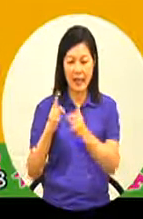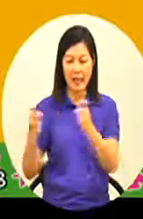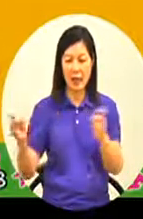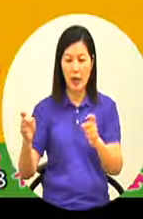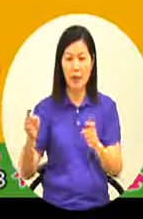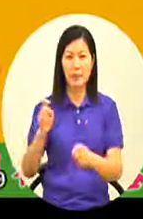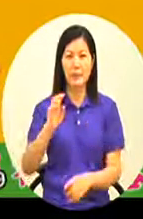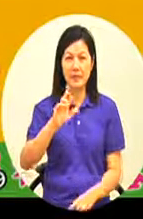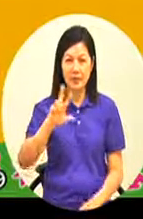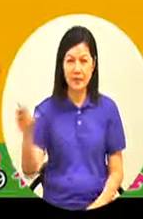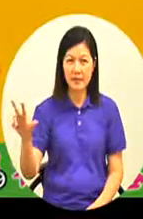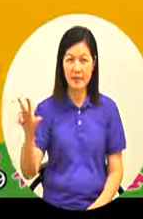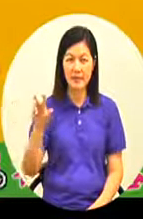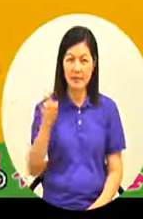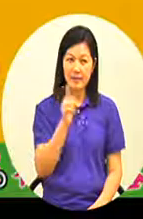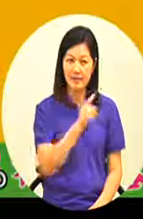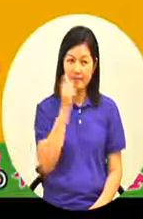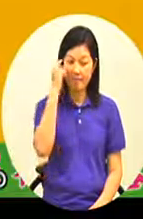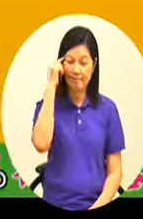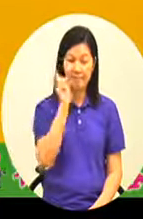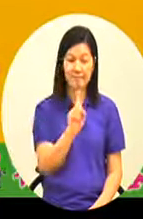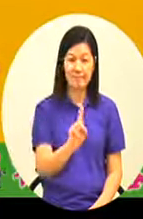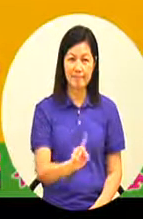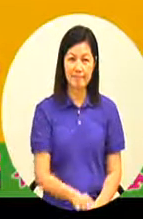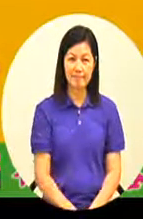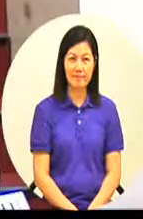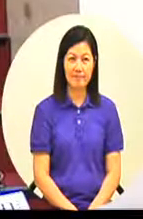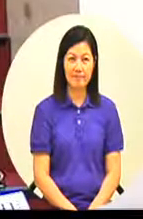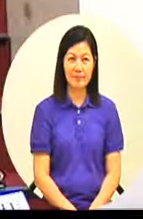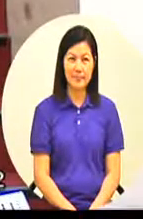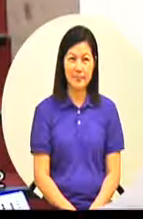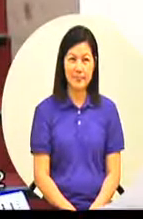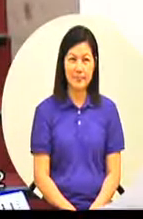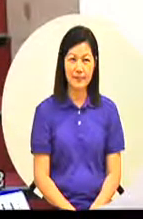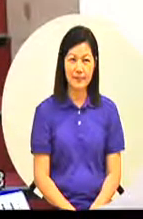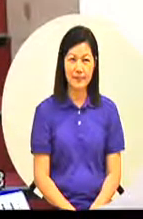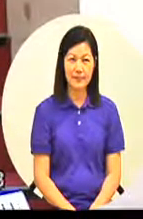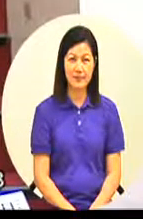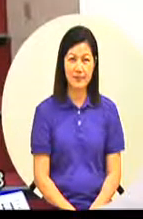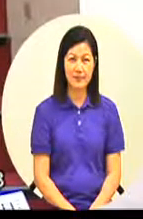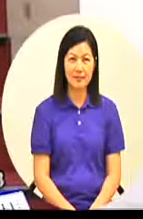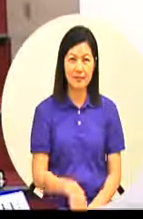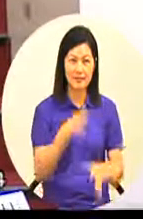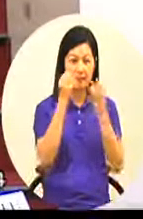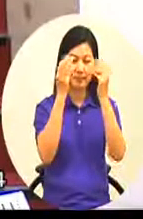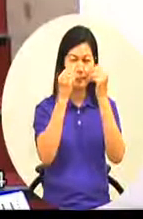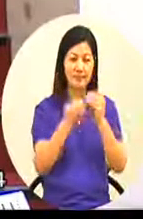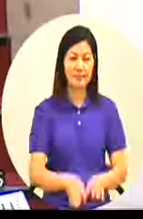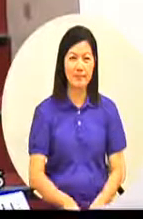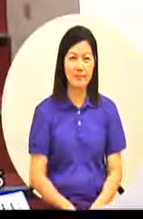来，奠礼跟告别式怎么区分也不清楚哈。好，